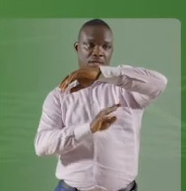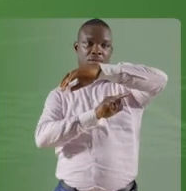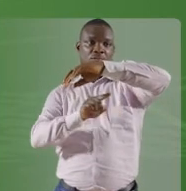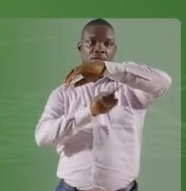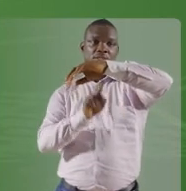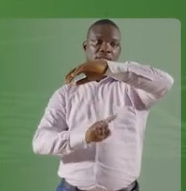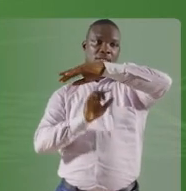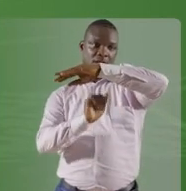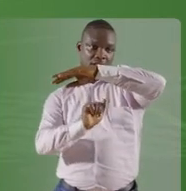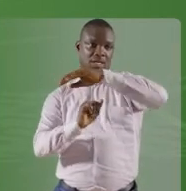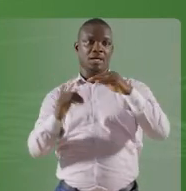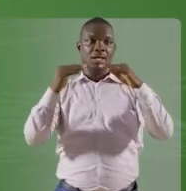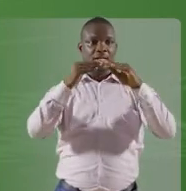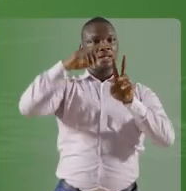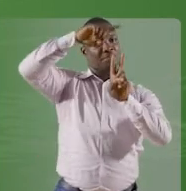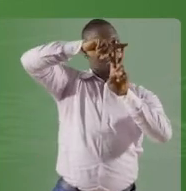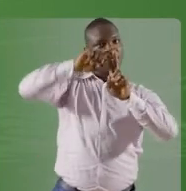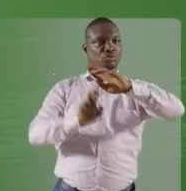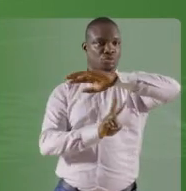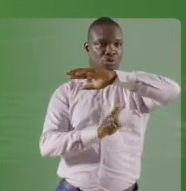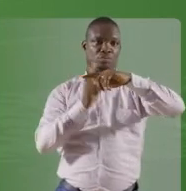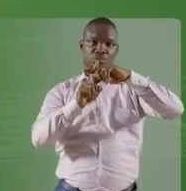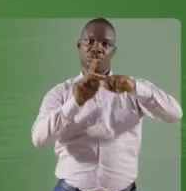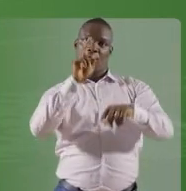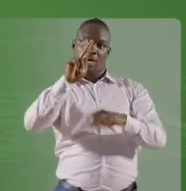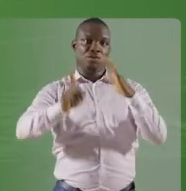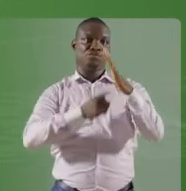moins ZA est égal à pi sur 2 plus Kpi.